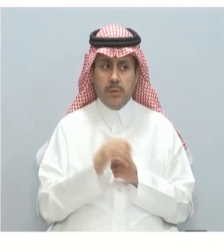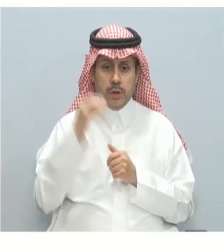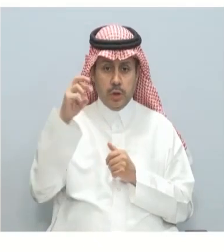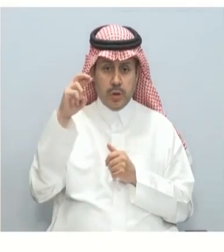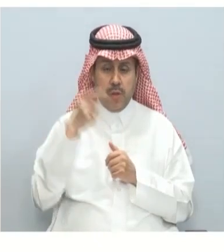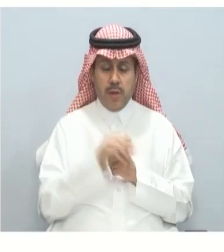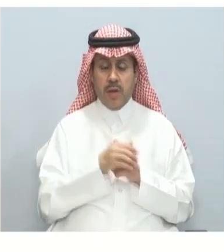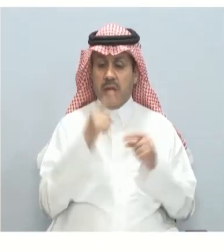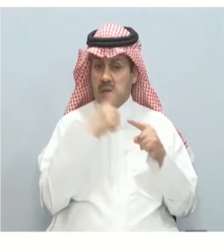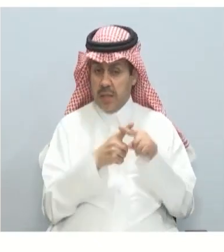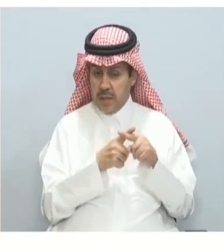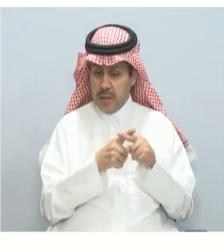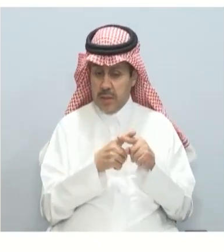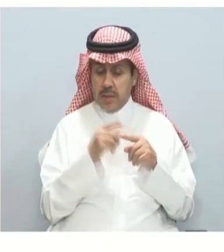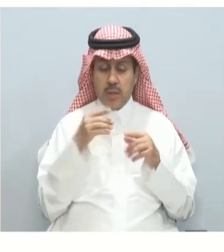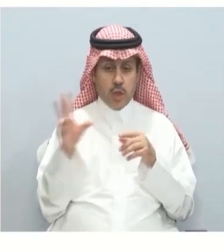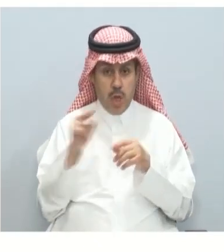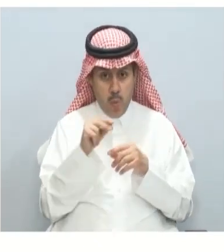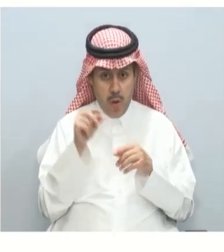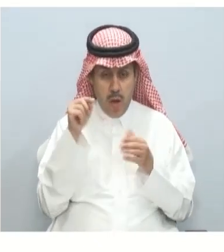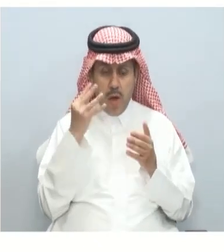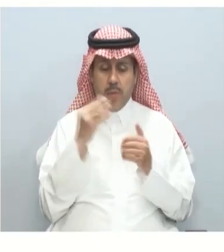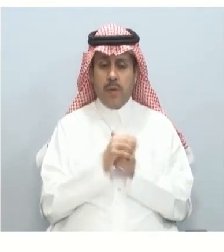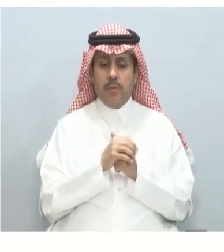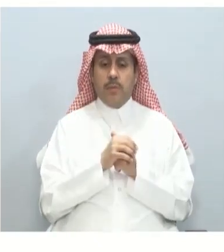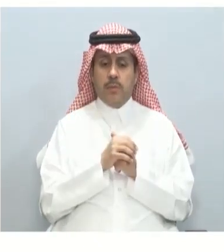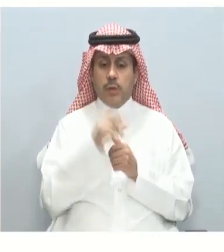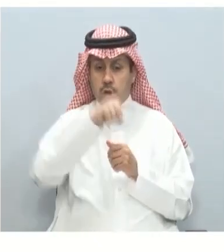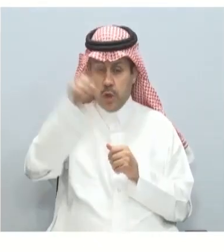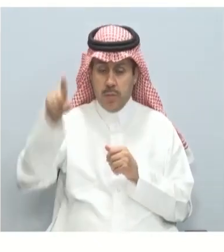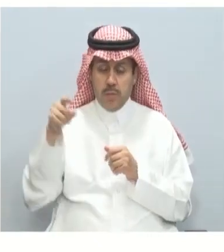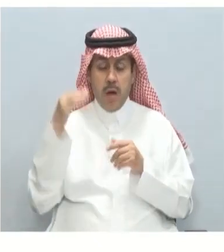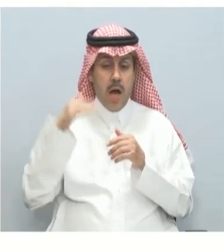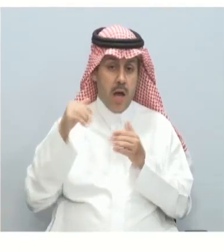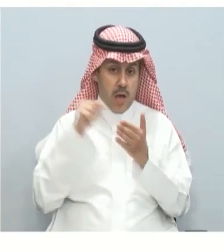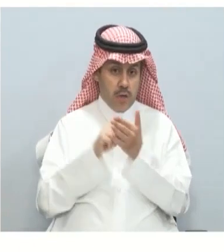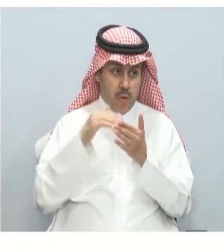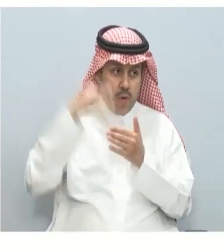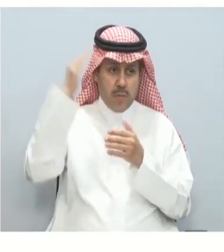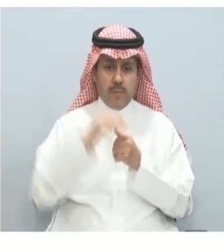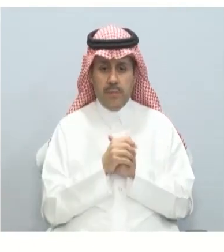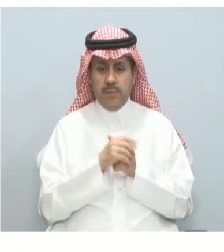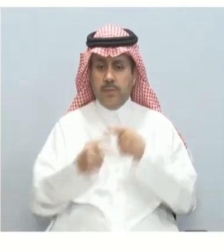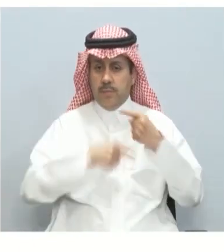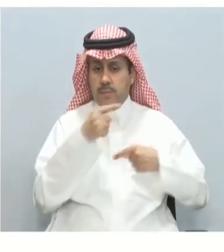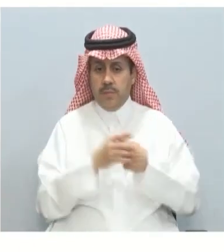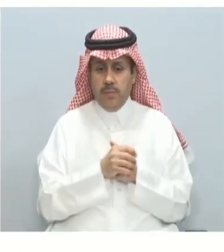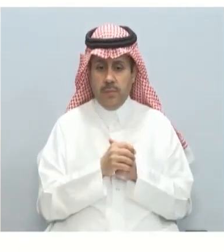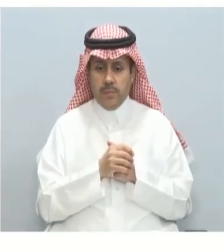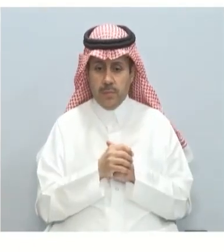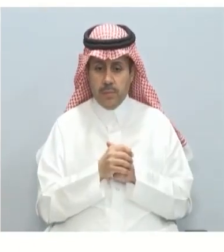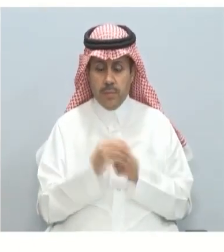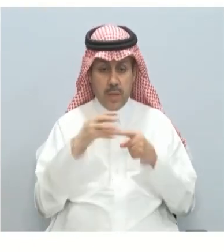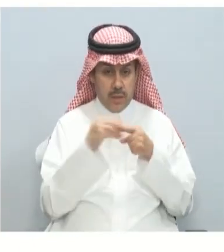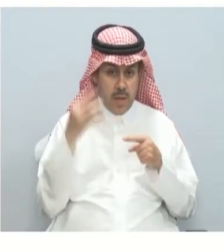اكس زئ اار اكبر او يساوي صفر دائما هذا الجذر اكبر او يساوي صفر دائما زي ما شفنا اول ما بدينا